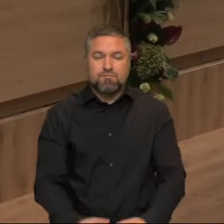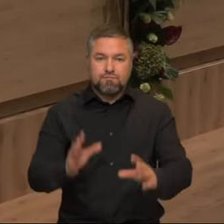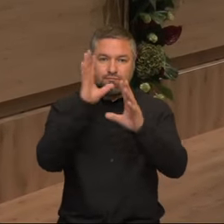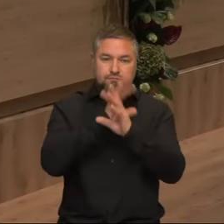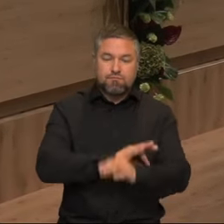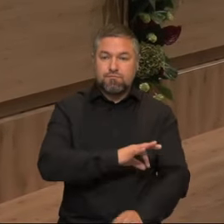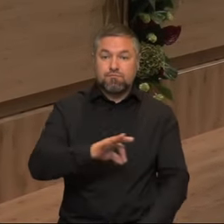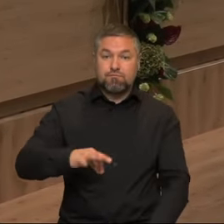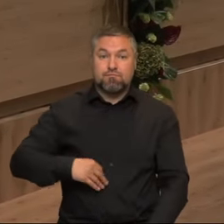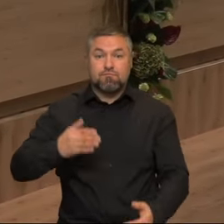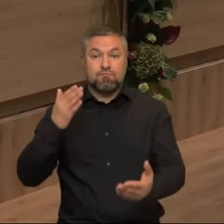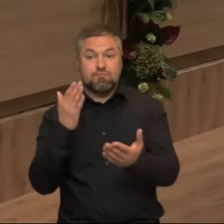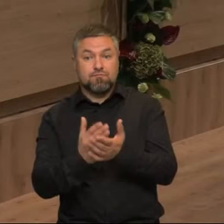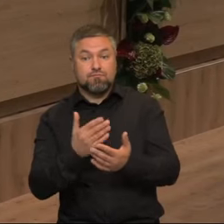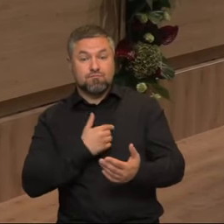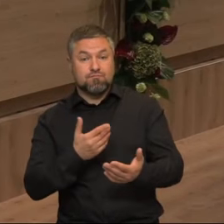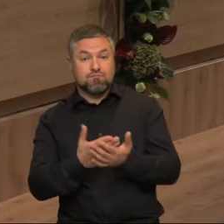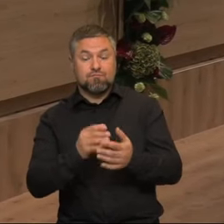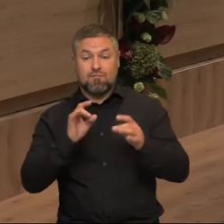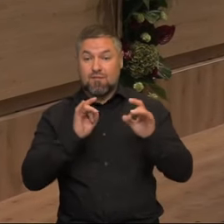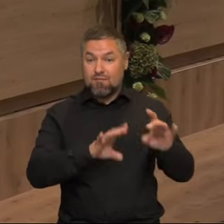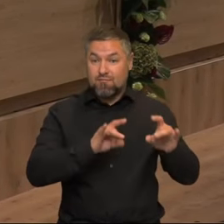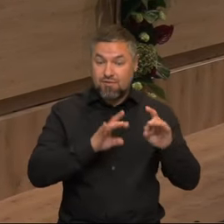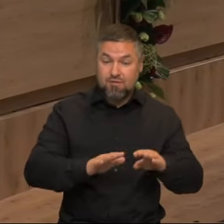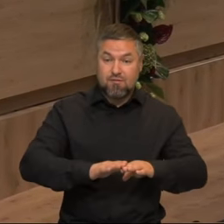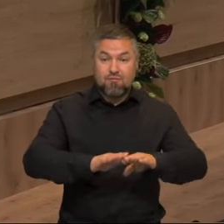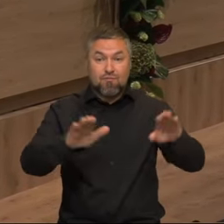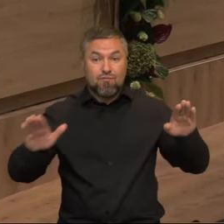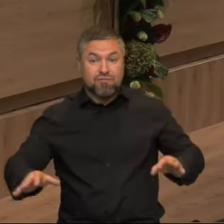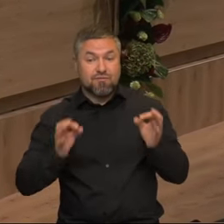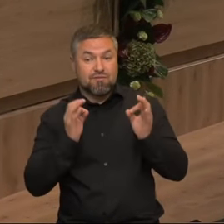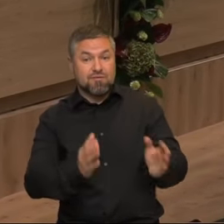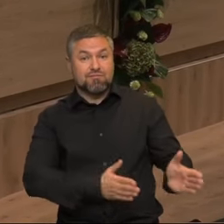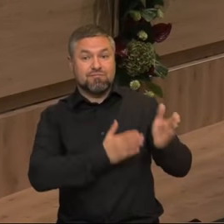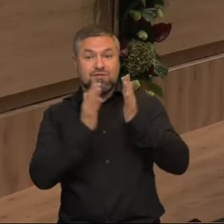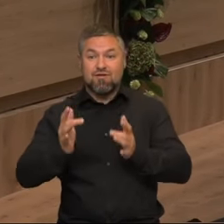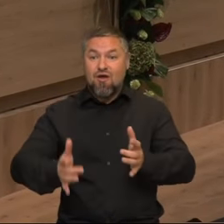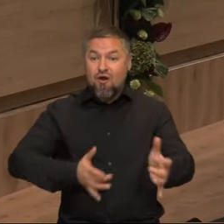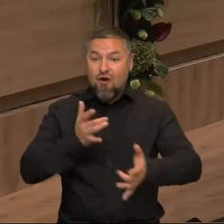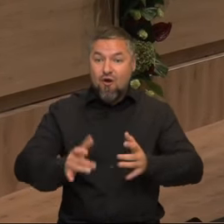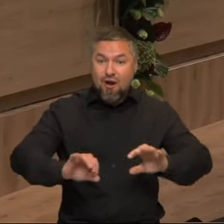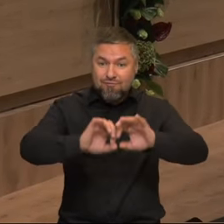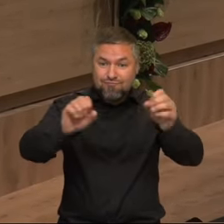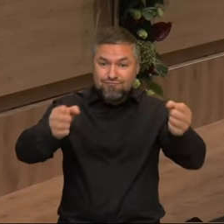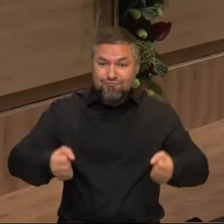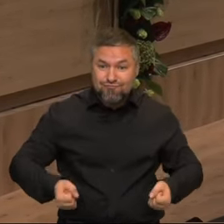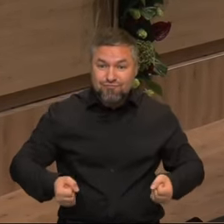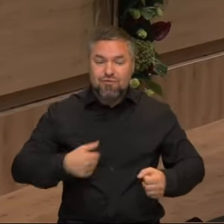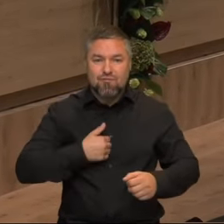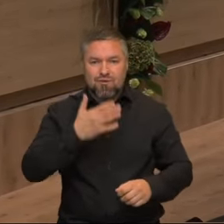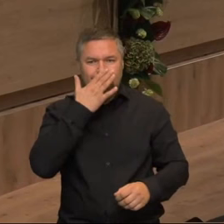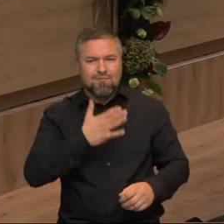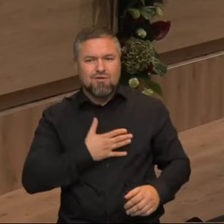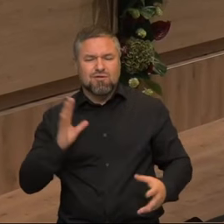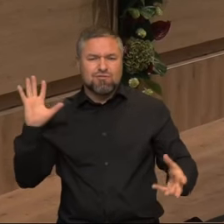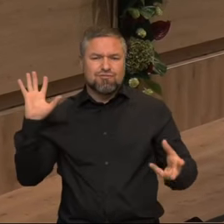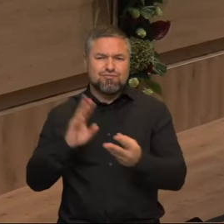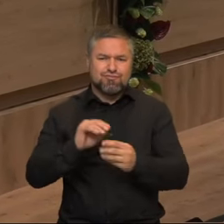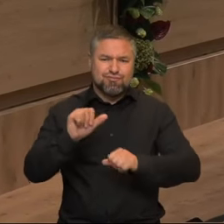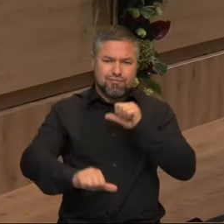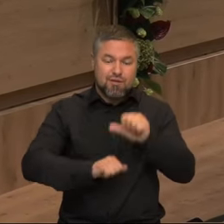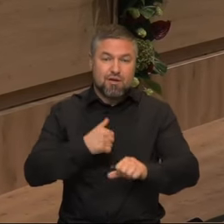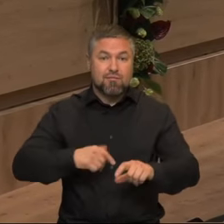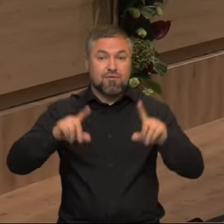Szanowni Państwo, mieliśmy już w naszym triatlonie bieganie i pływanie, nadszedł czas na kolarstwo. Kolarstwo jest moją pasją już od kilkunastu lat,